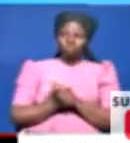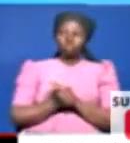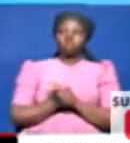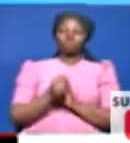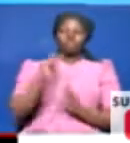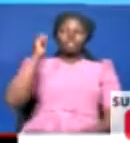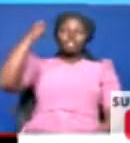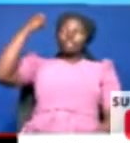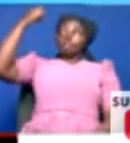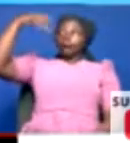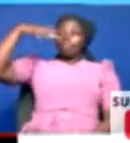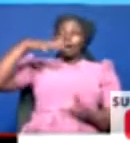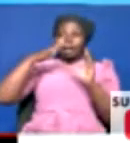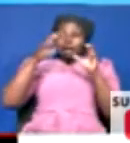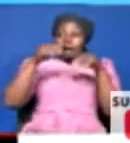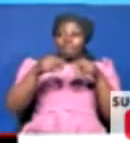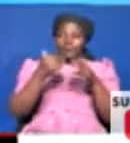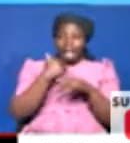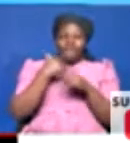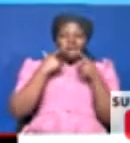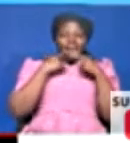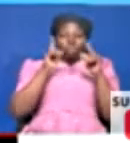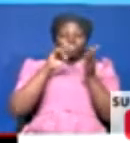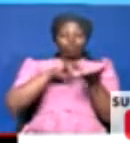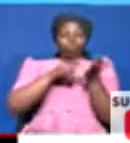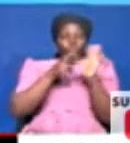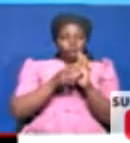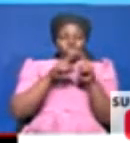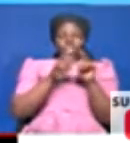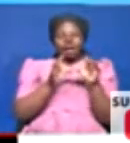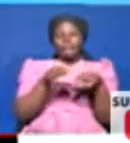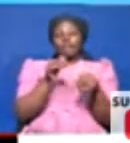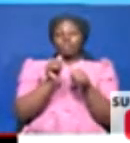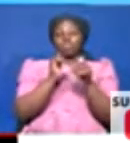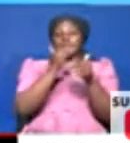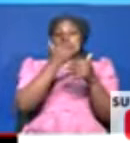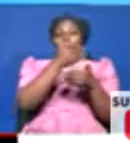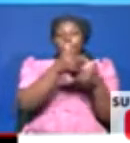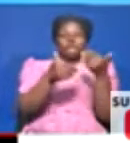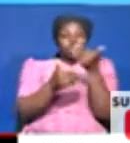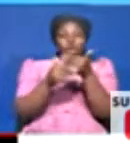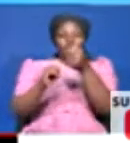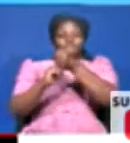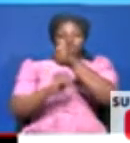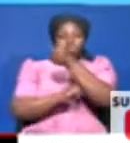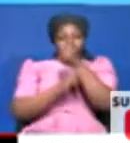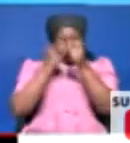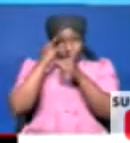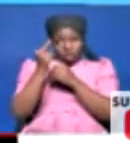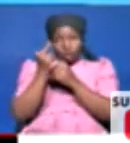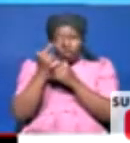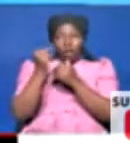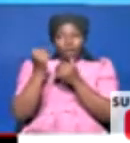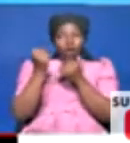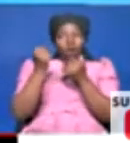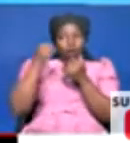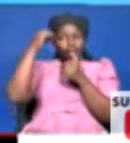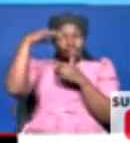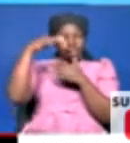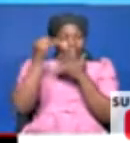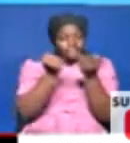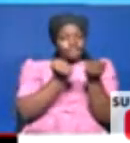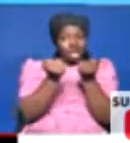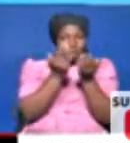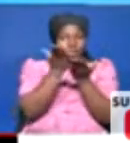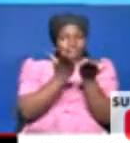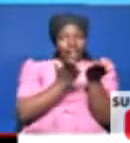ya Power inatangaza zabuni kwa kampuni zitakazojenga muundo msingi wa huduma za magari ya kielektroniki kote nchini, huku